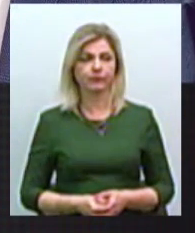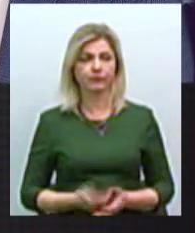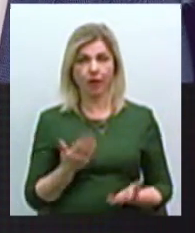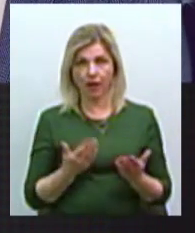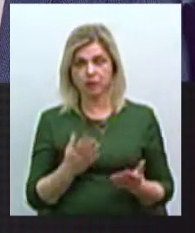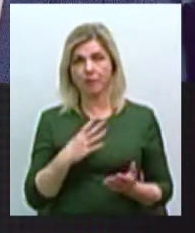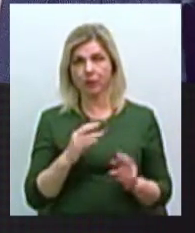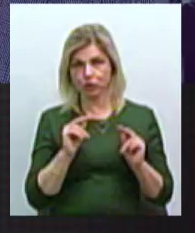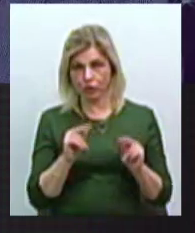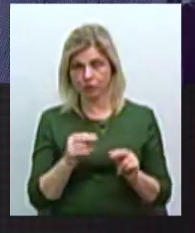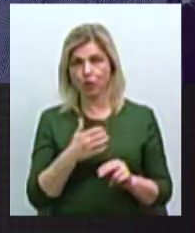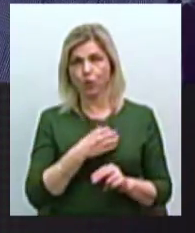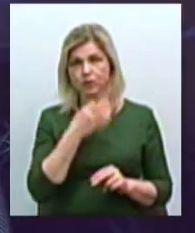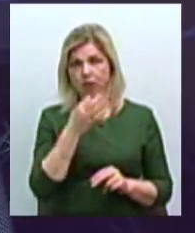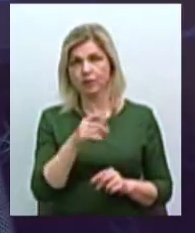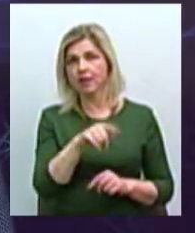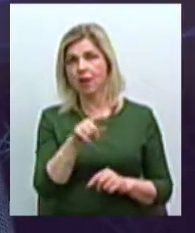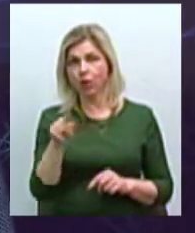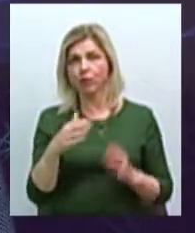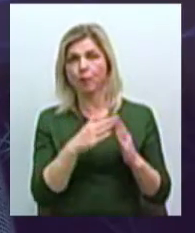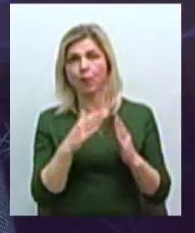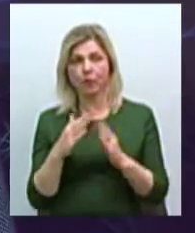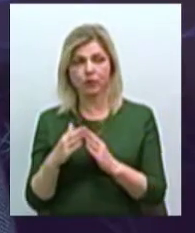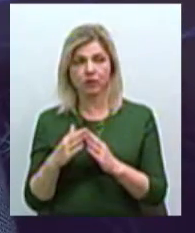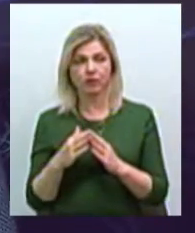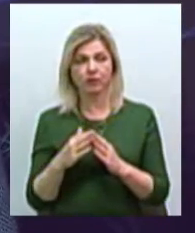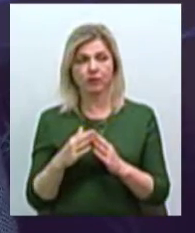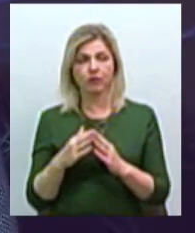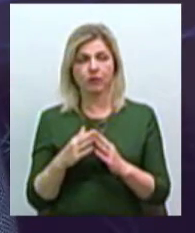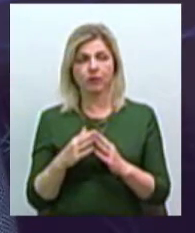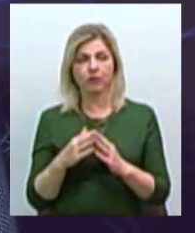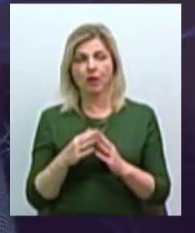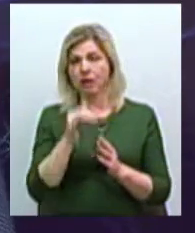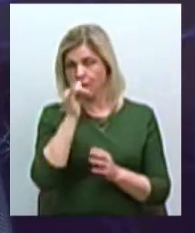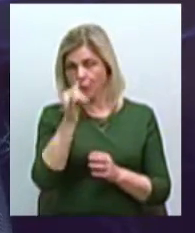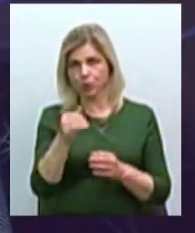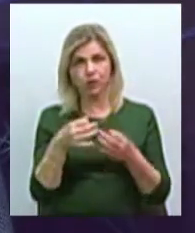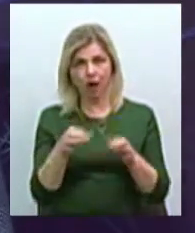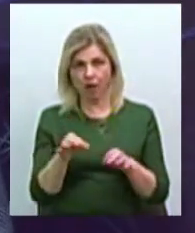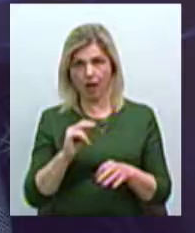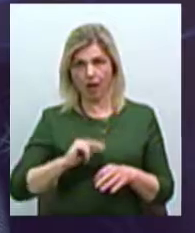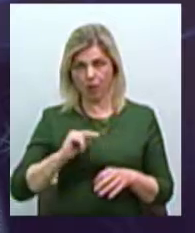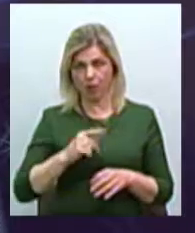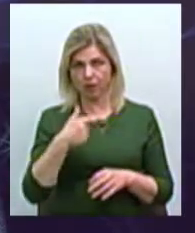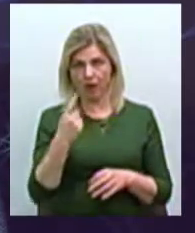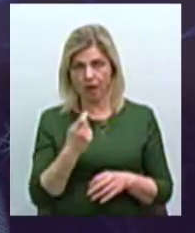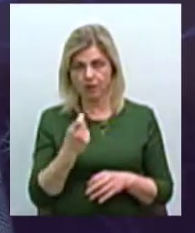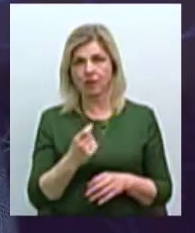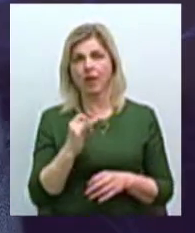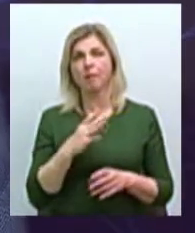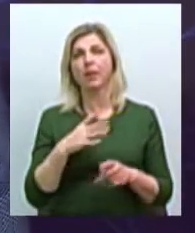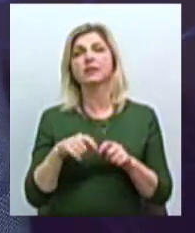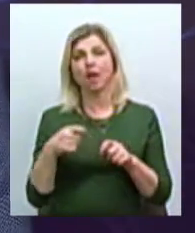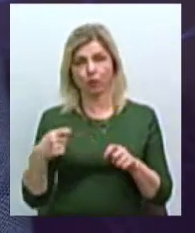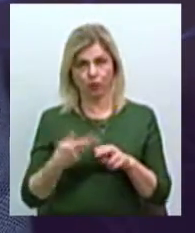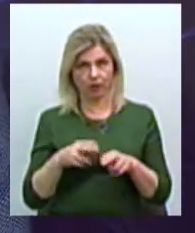хочу сказати, що деякі помешкання в деякій оселі не пускали цих співробітників, тому і дещо затягнулося питання.